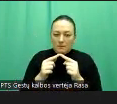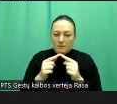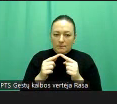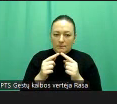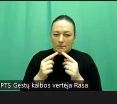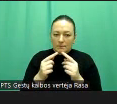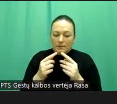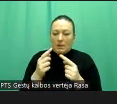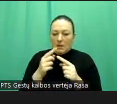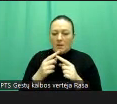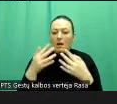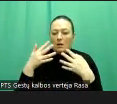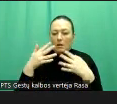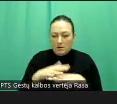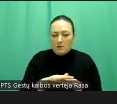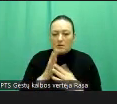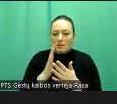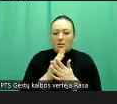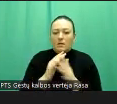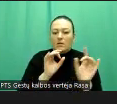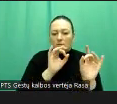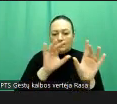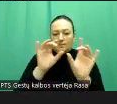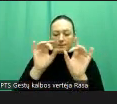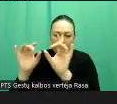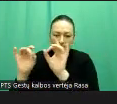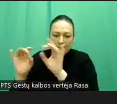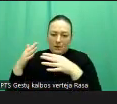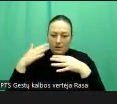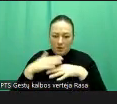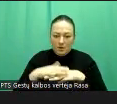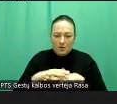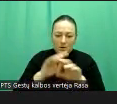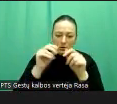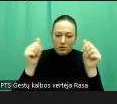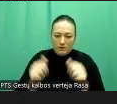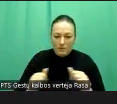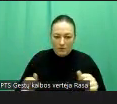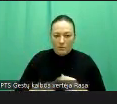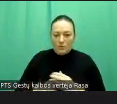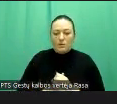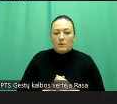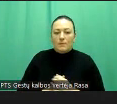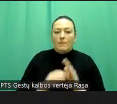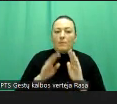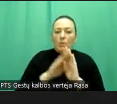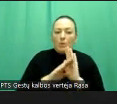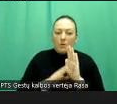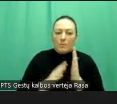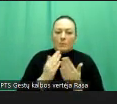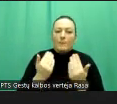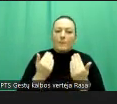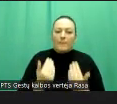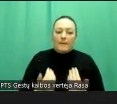transdalykinį integraciją. Tai matote, yra skirtingi dalykų integravimo modeliai programuose. Ir dabar